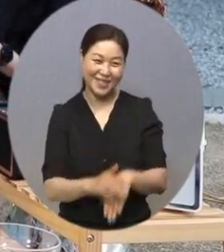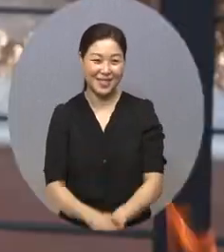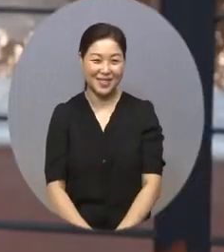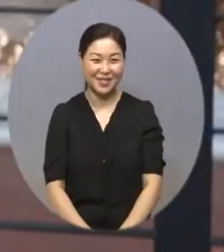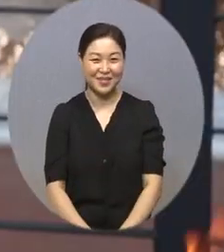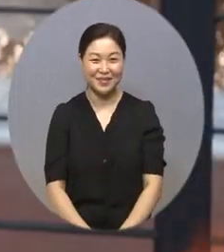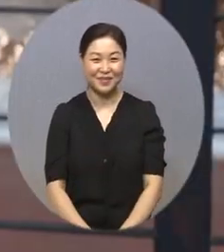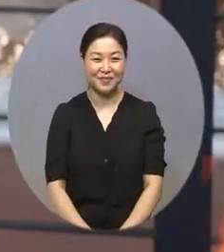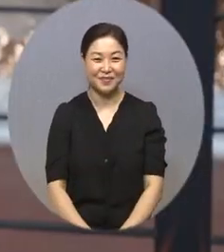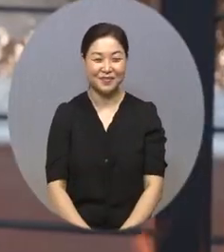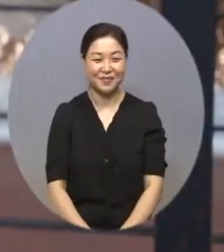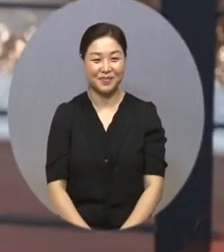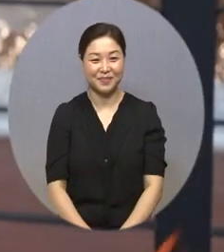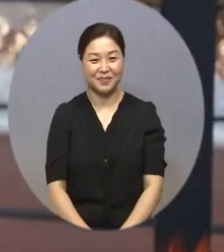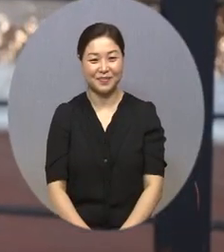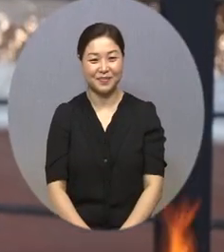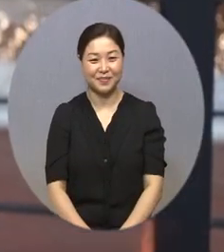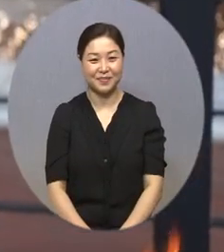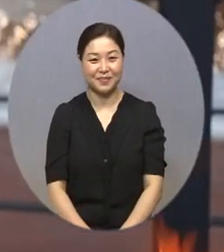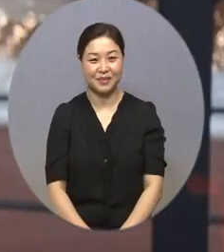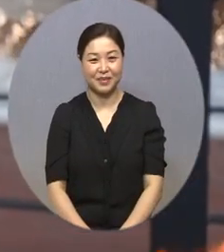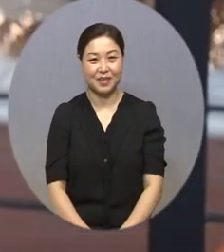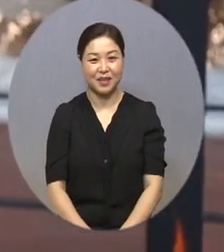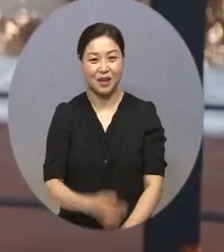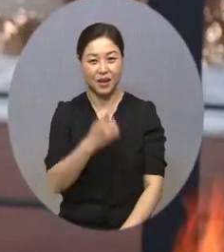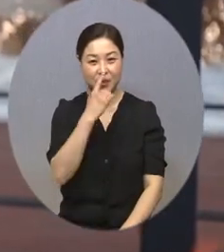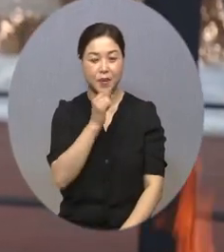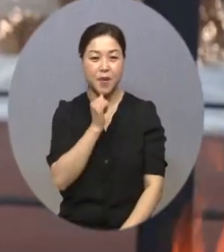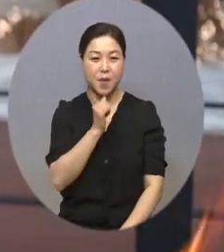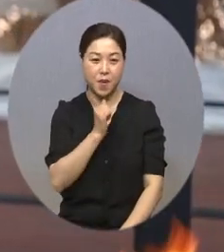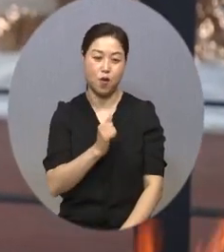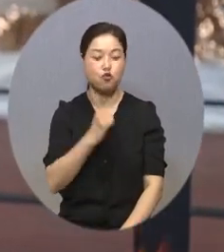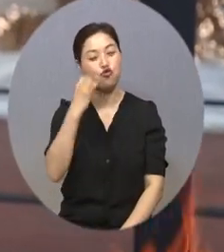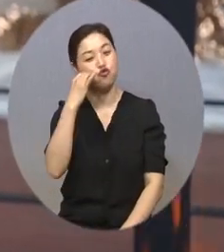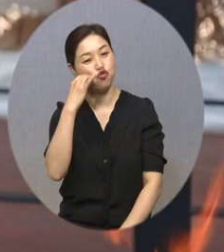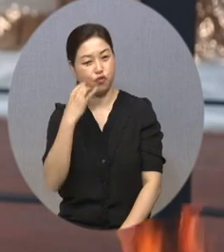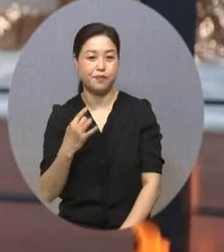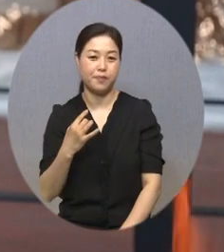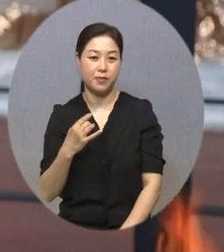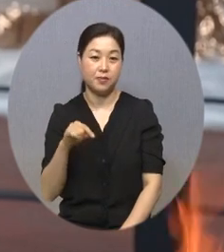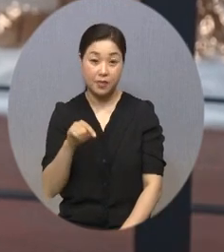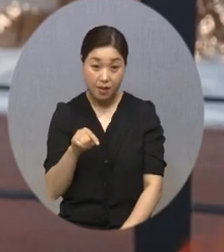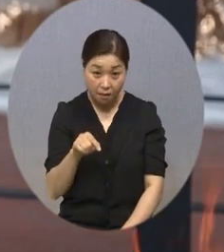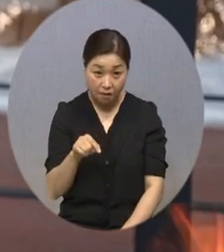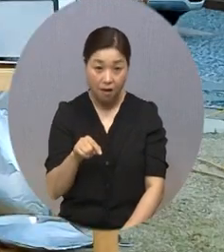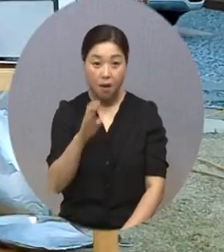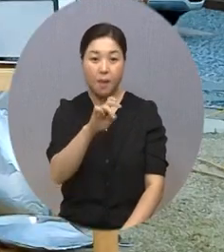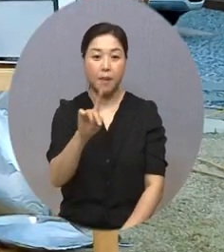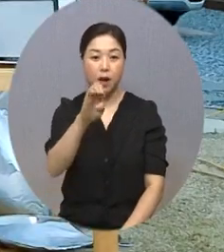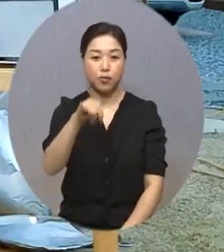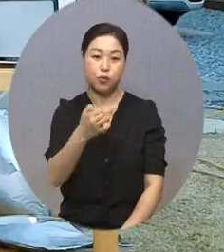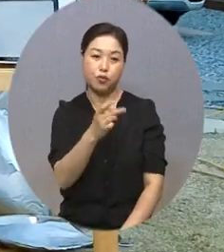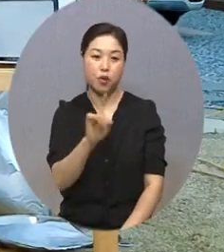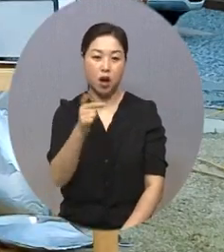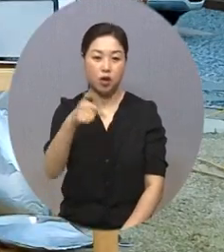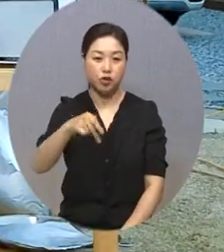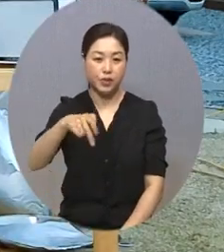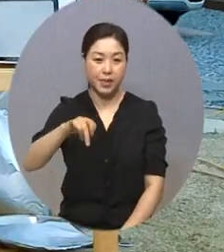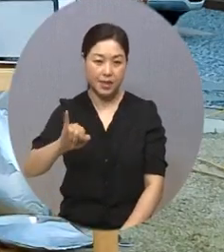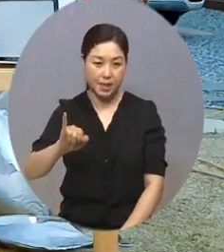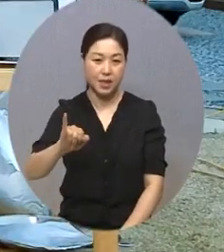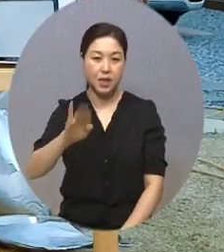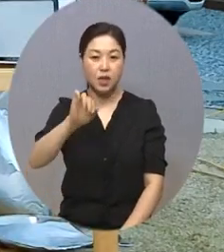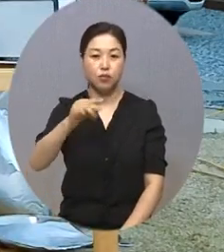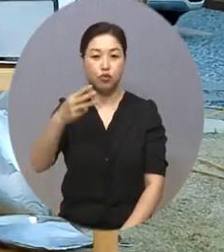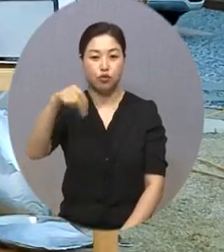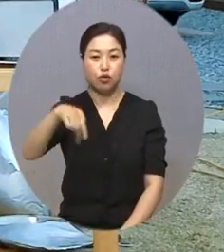제가 이 원도 에 대해서 되게 궁금한데 혹시 이고 퍼프와 농기 리브로 마운트는 이라는데 1